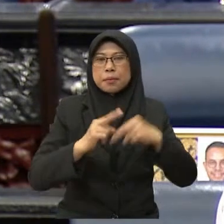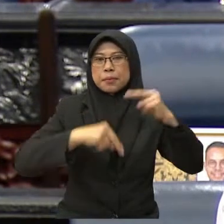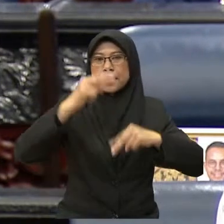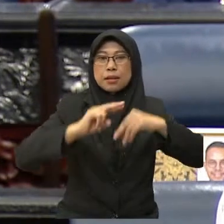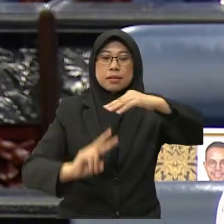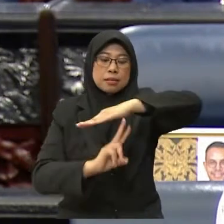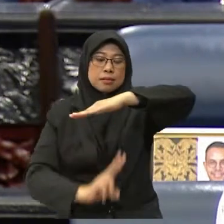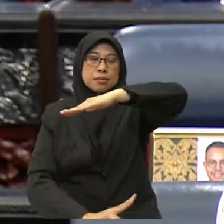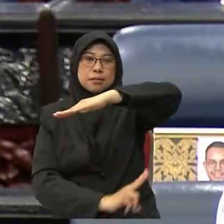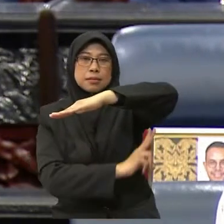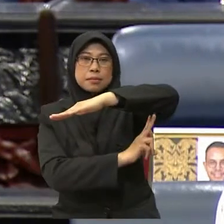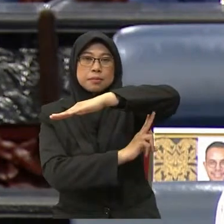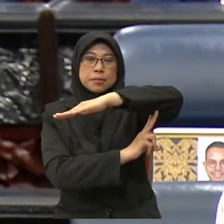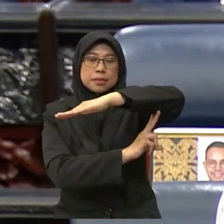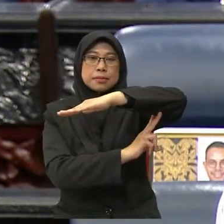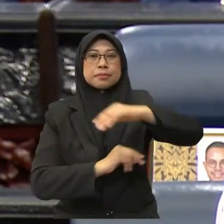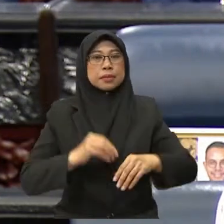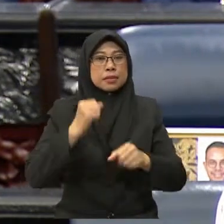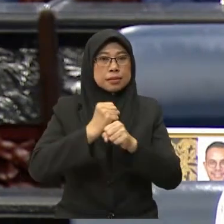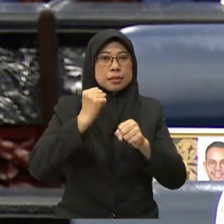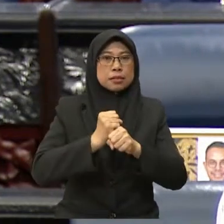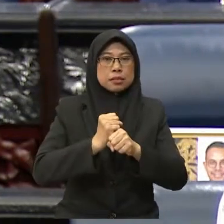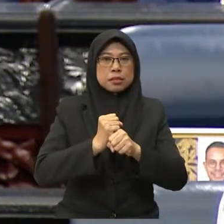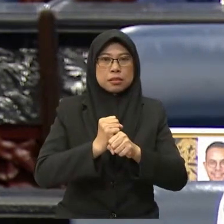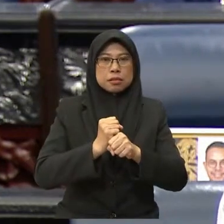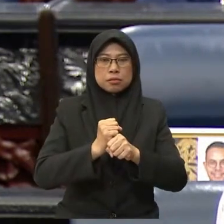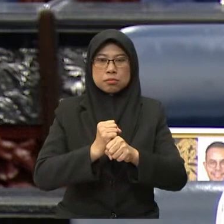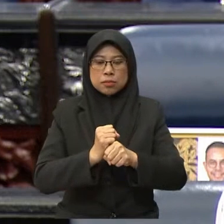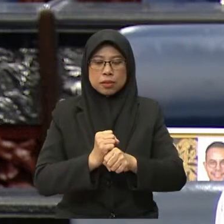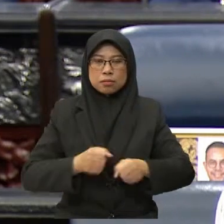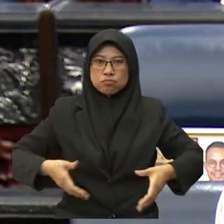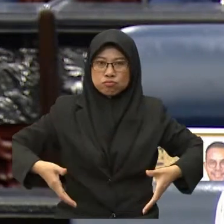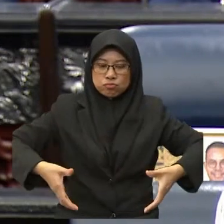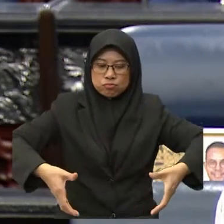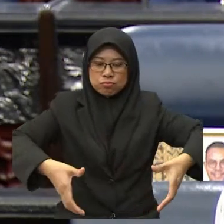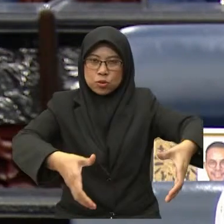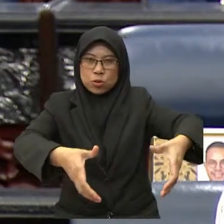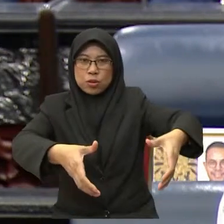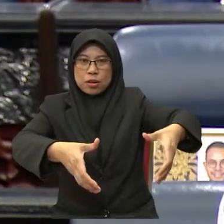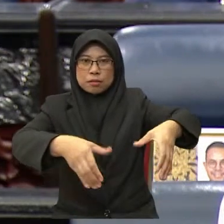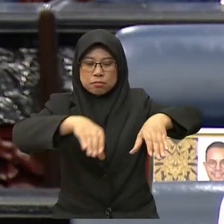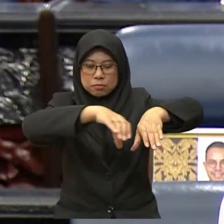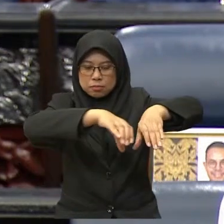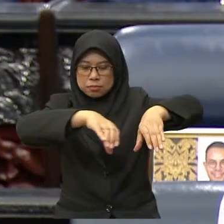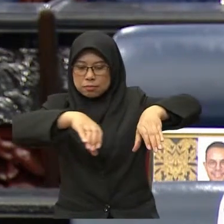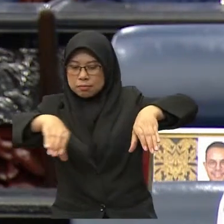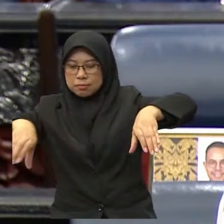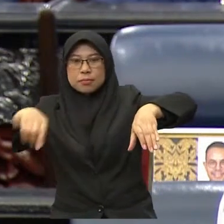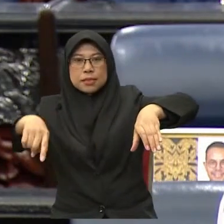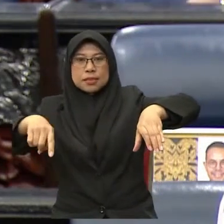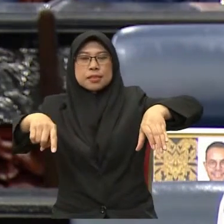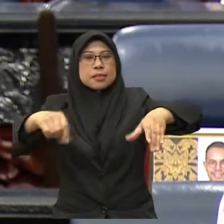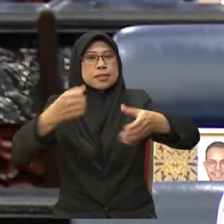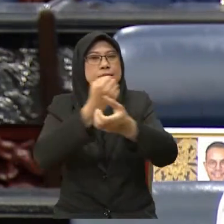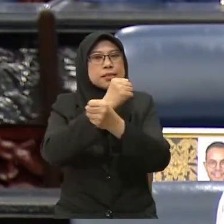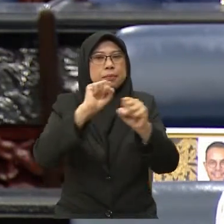menggunakan jentera beam launcher, kerja-kerja pengorekan, kerja-kerja struktur dan pembinaan terowong sedang giat dijalankan di